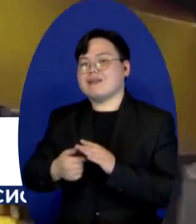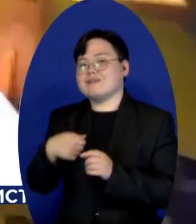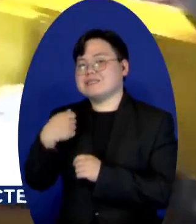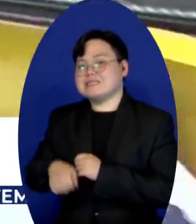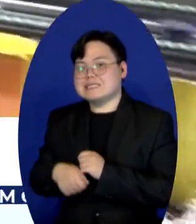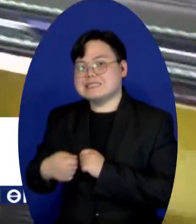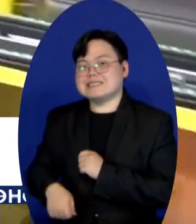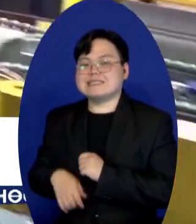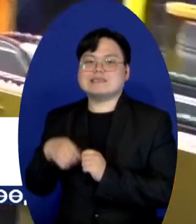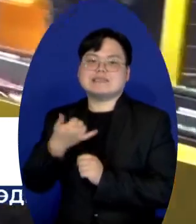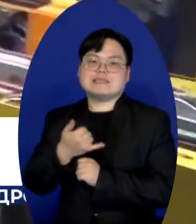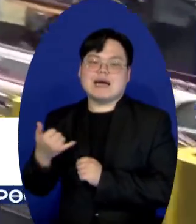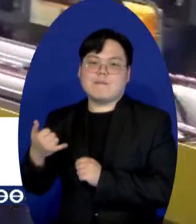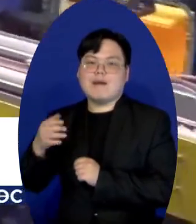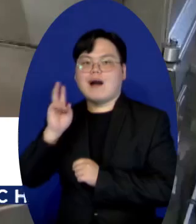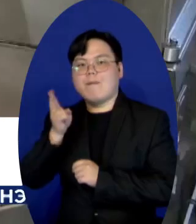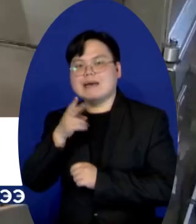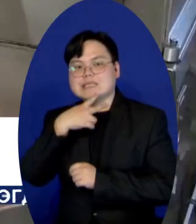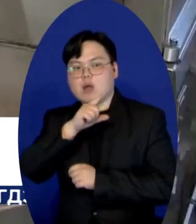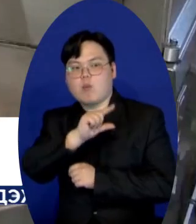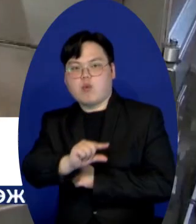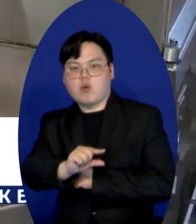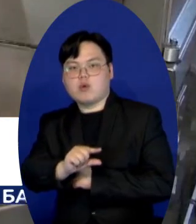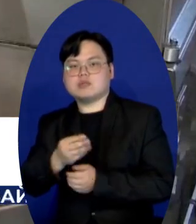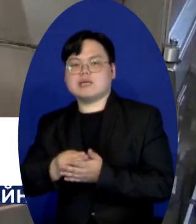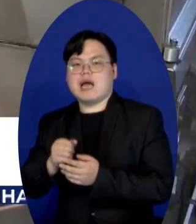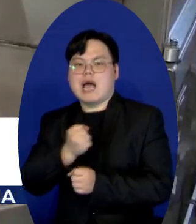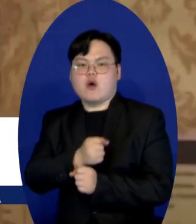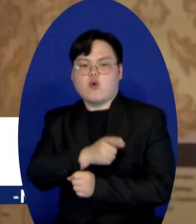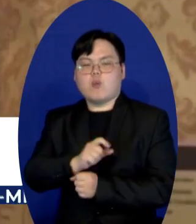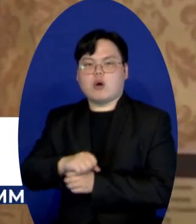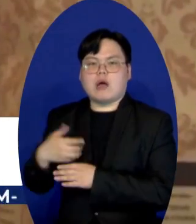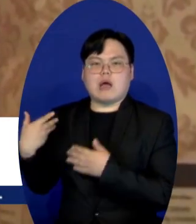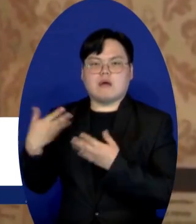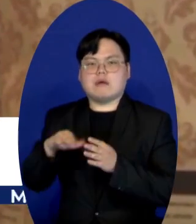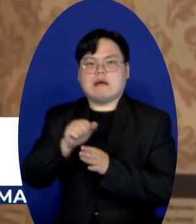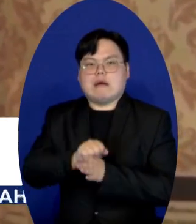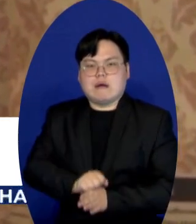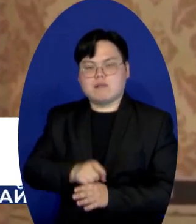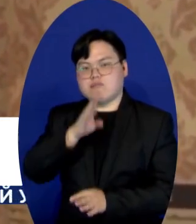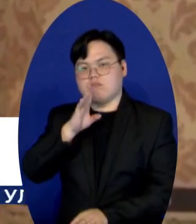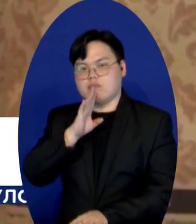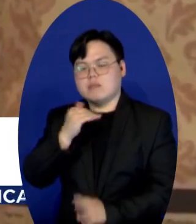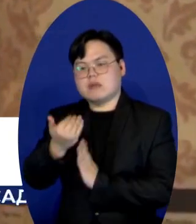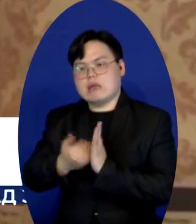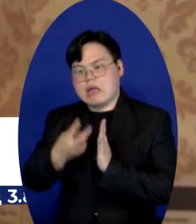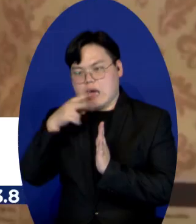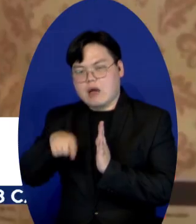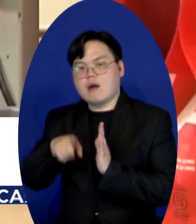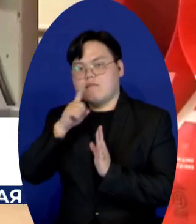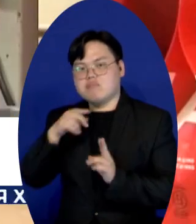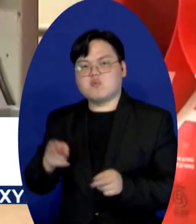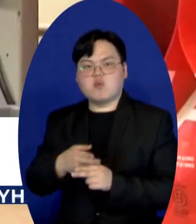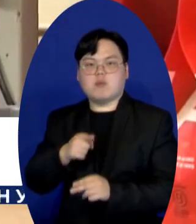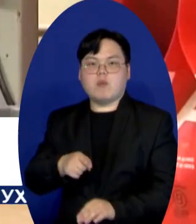хэсгийг зарим компани цалинг нь бууруулах замаар ажилчдынхаа нуруунд дээр өөрүүлдэг тухай Конгрессийн татварын нэгдсэн хорооны тайлан дүгнэлтийг үнийн нэг жишээ